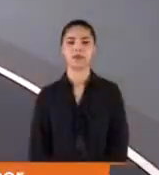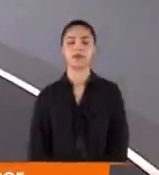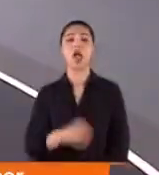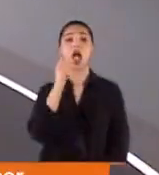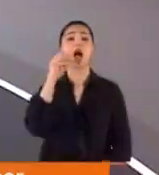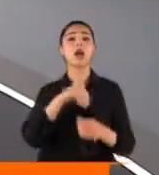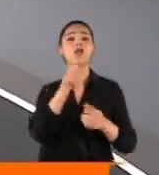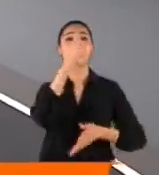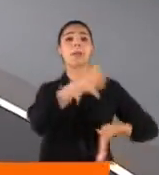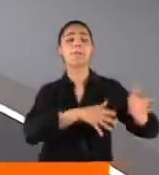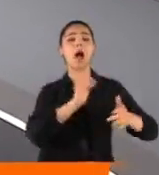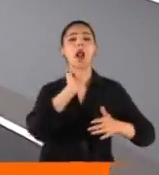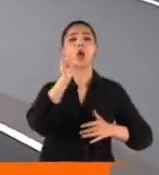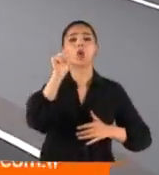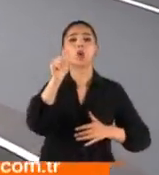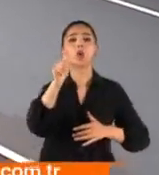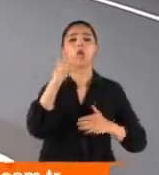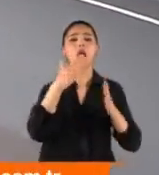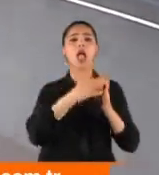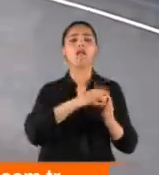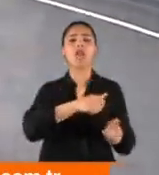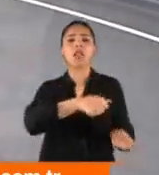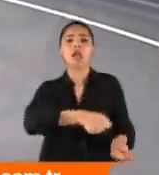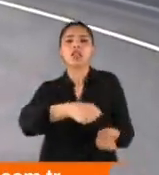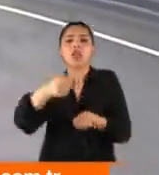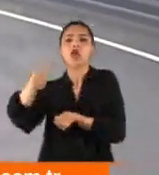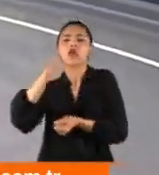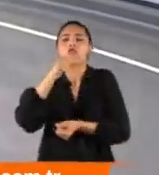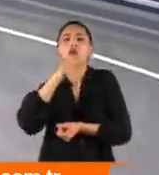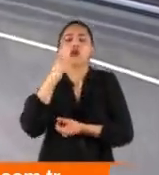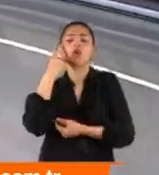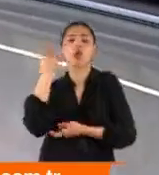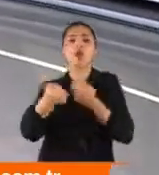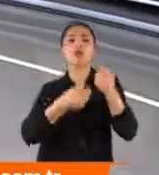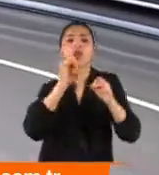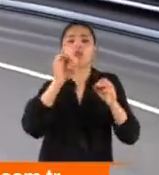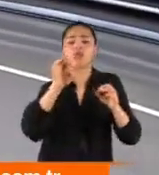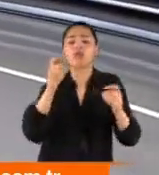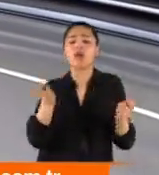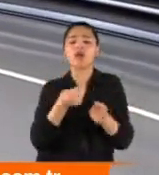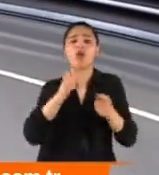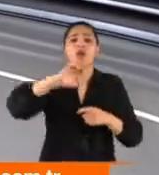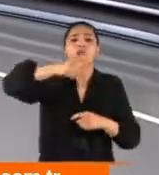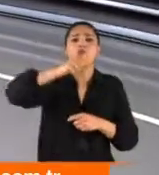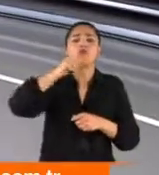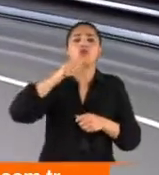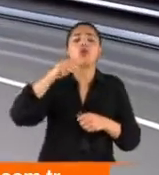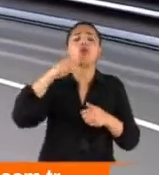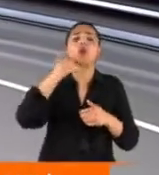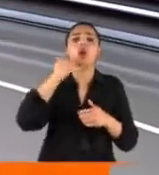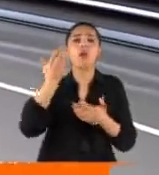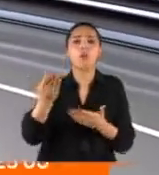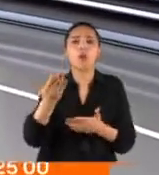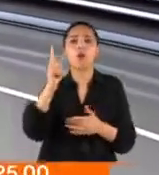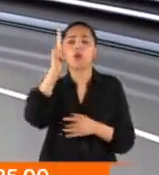Bu başkente bir mahalle günlerdir evlerinde Taşıma suyla değirmen döndürmeye çalışıyor çünkü musluklarından tek bir damla su akmıyor dahası